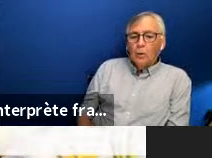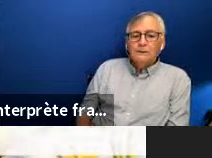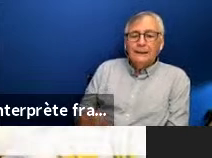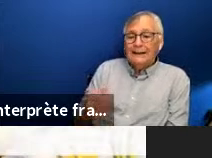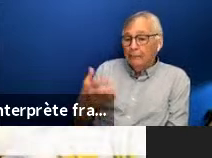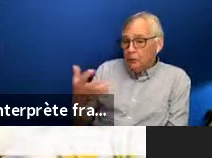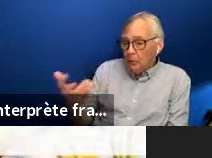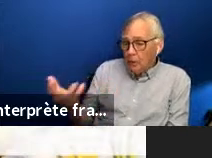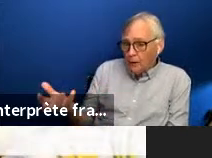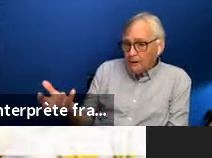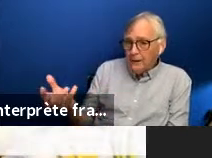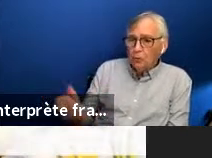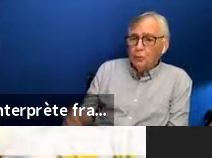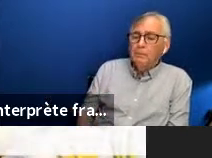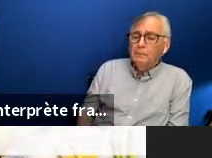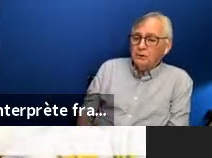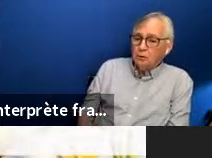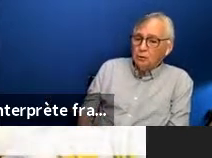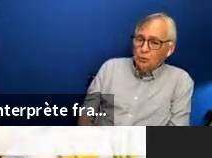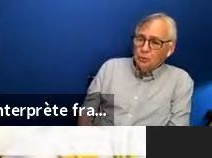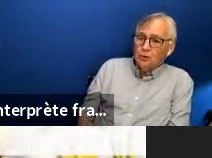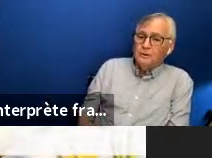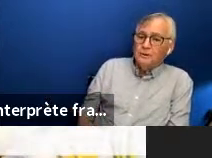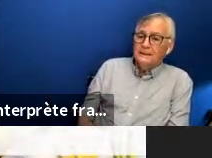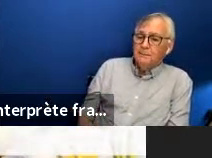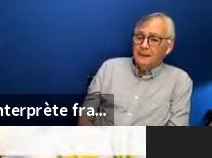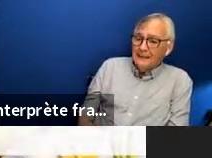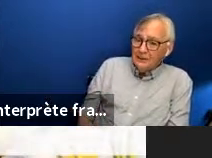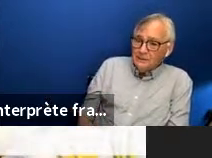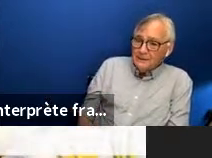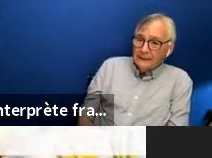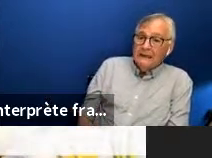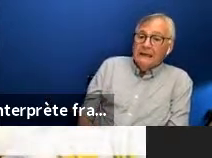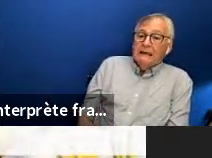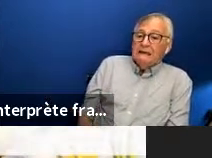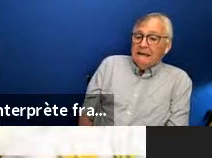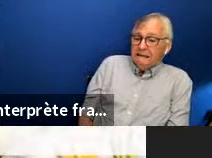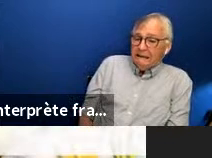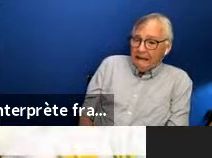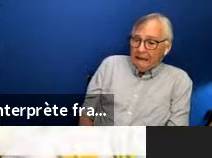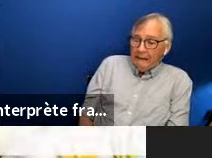1978, a rencontré Raymond Dewar, qui est une personne sourde qui s'est bien illustrée,